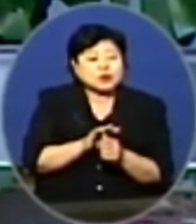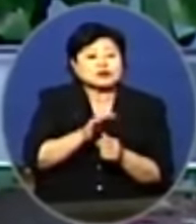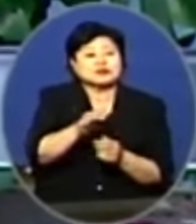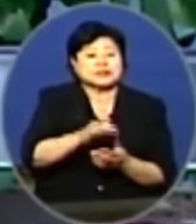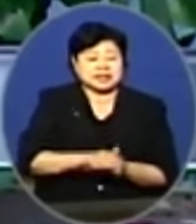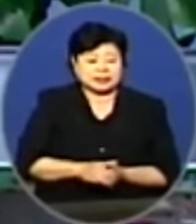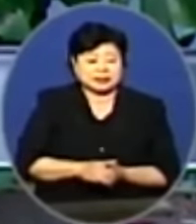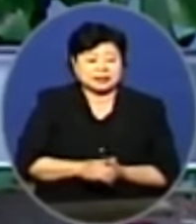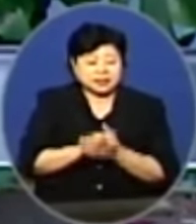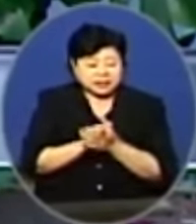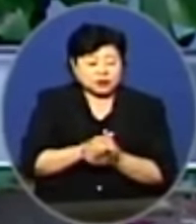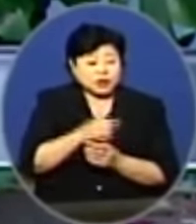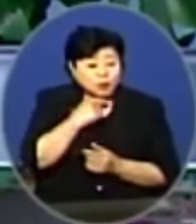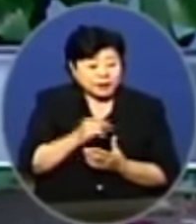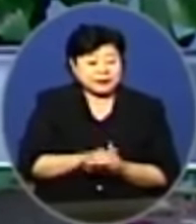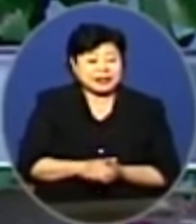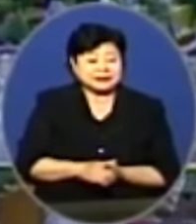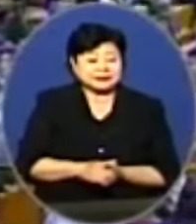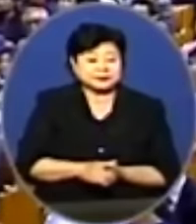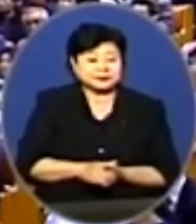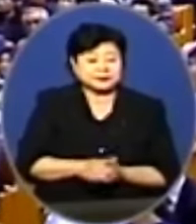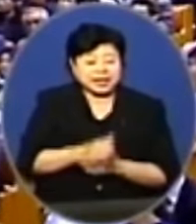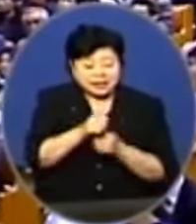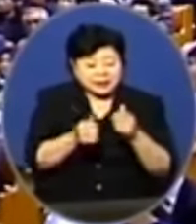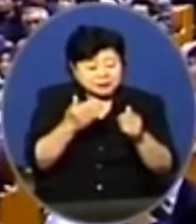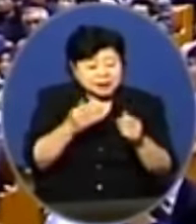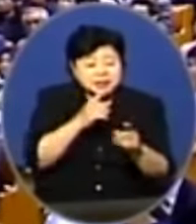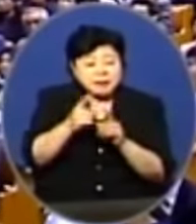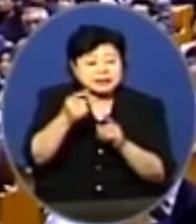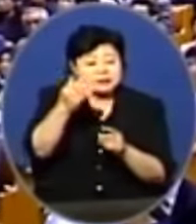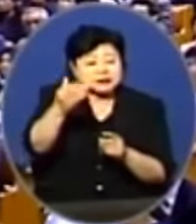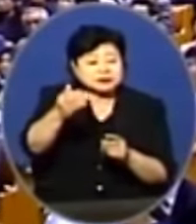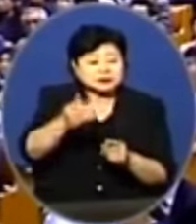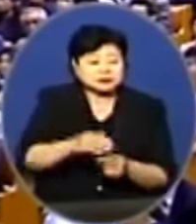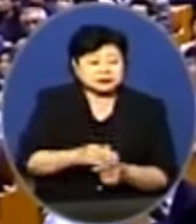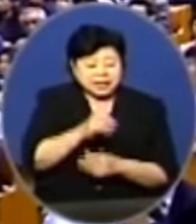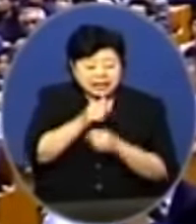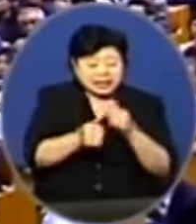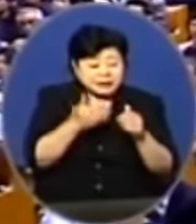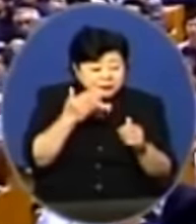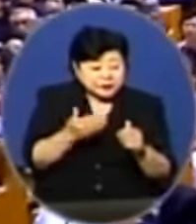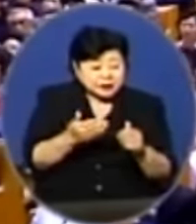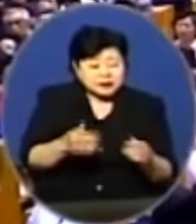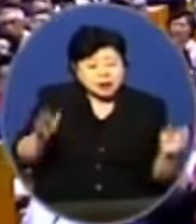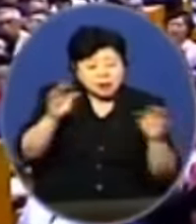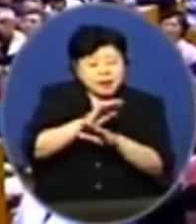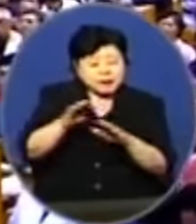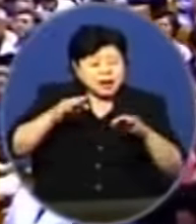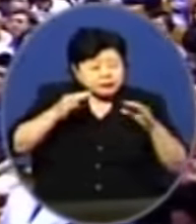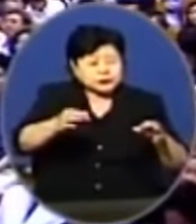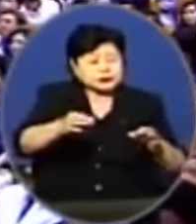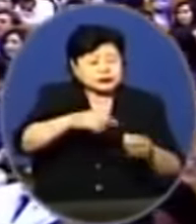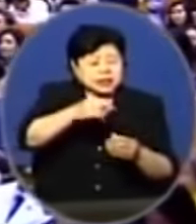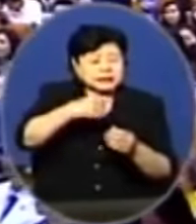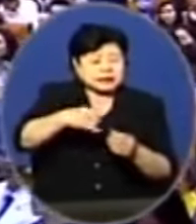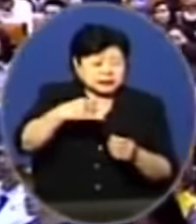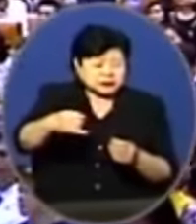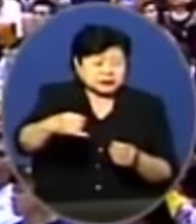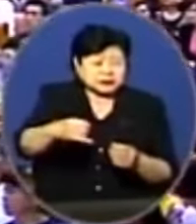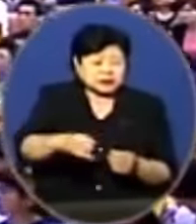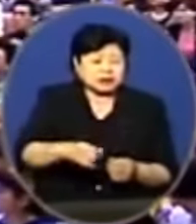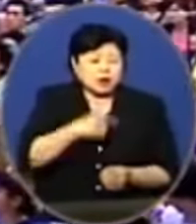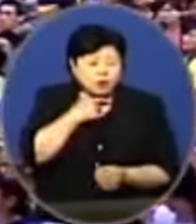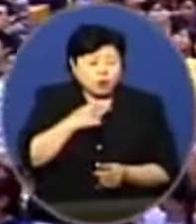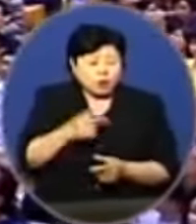있으므로 기도하기를 원하시는 것입니다. 하나님께서는 말씀하기를 하물며 하나님께서 그 밤낮 부르짖는 택하신 자들의